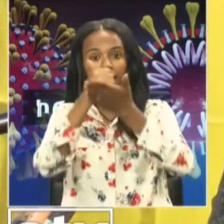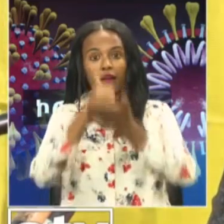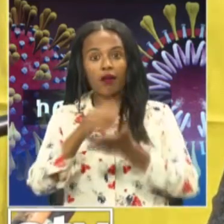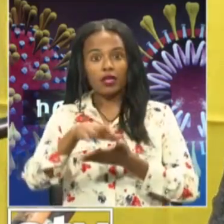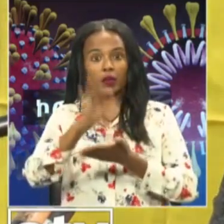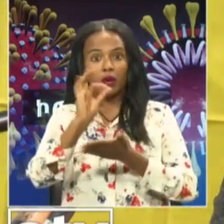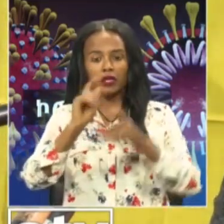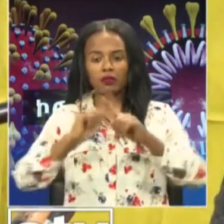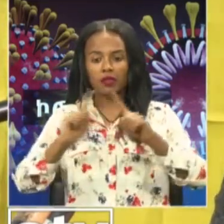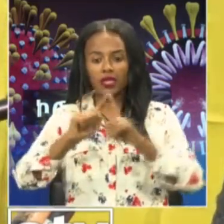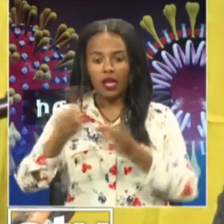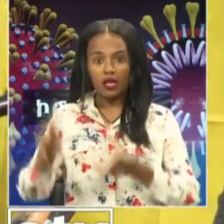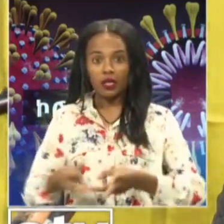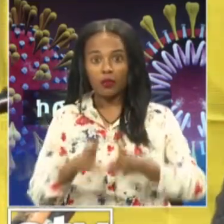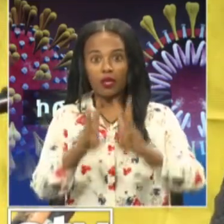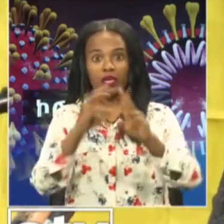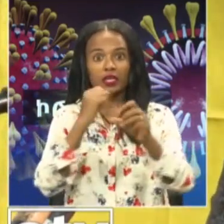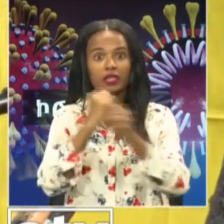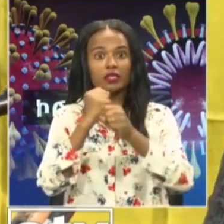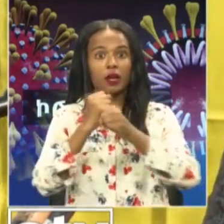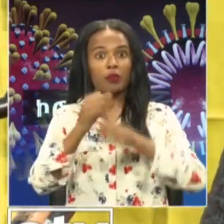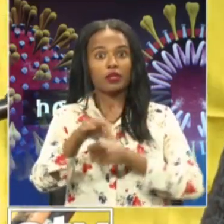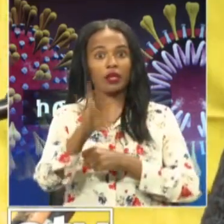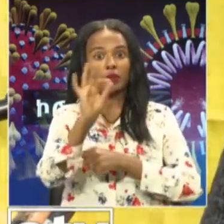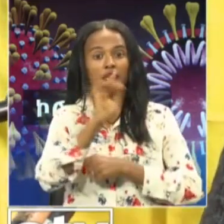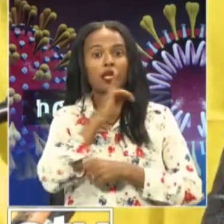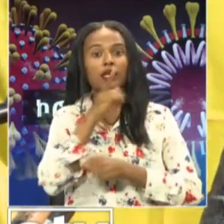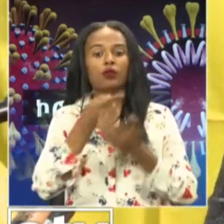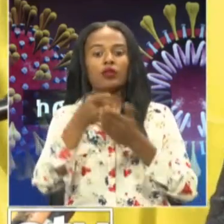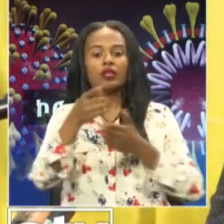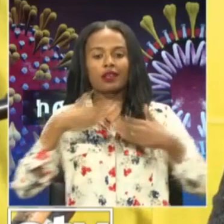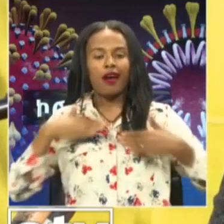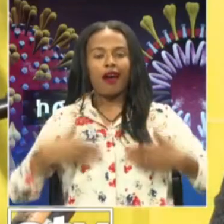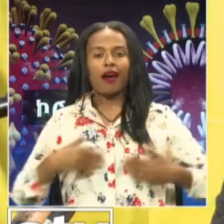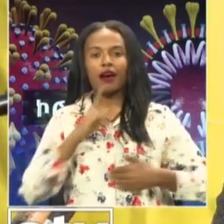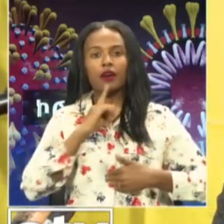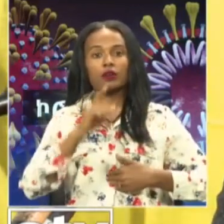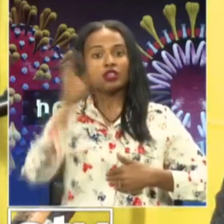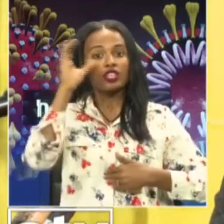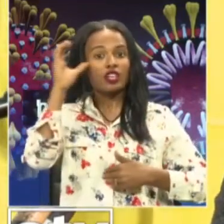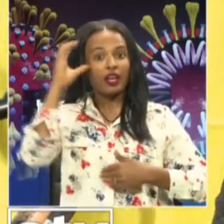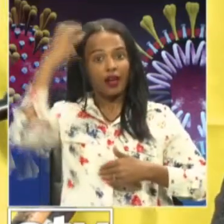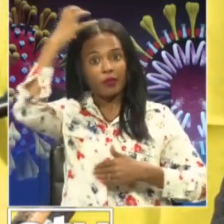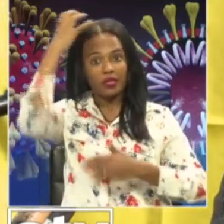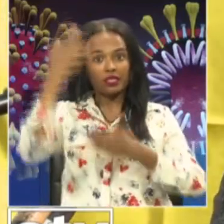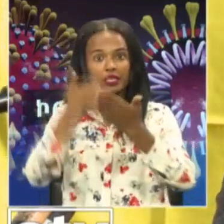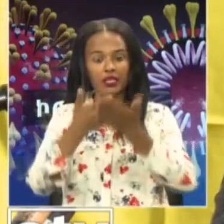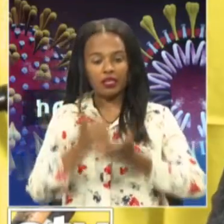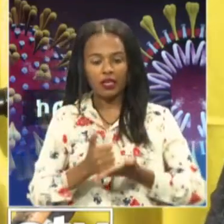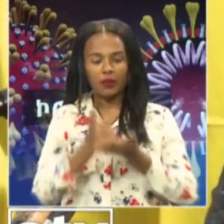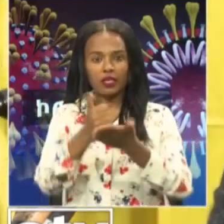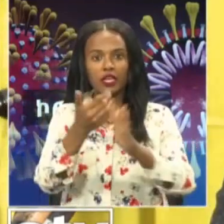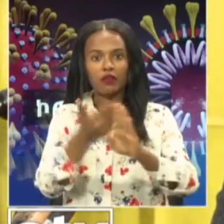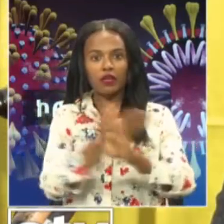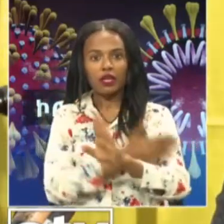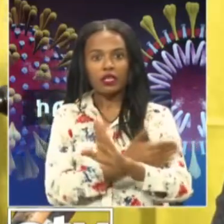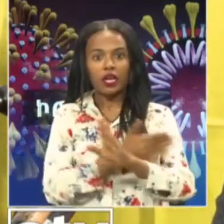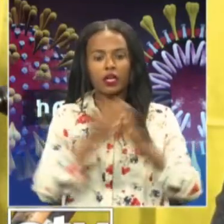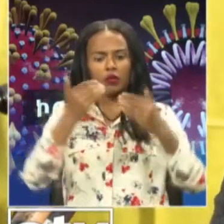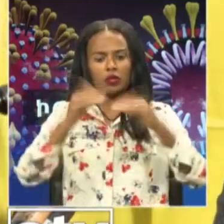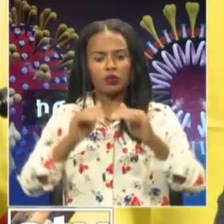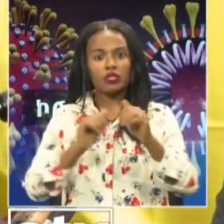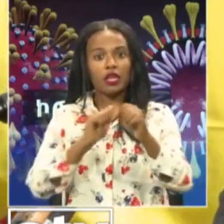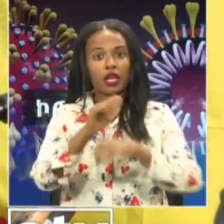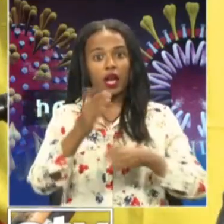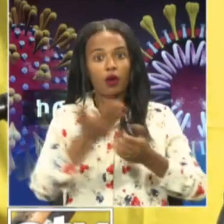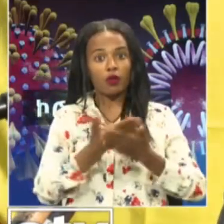ለማግኘት በተለያየ መንገድ እየተሰራበት የሚገኝ ነው። ስለዚህ የዛው አካል ነው ማለት ነው። የቻይና መንግስት ይህንን ለመደገፍ ከዚህ ቀደም የተወሰነ የላከው